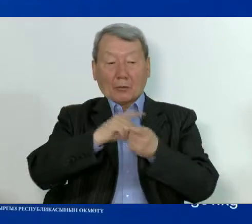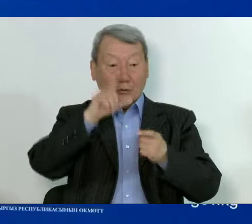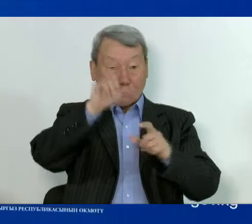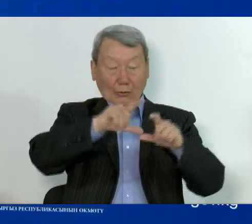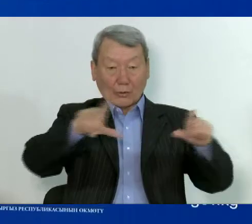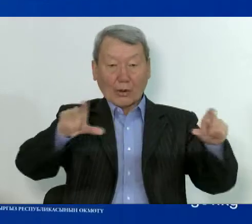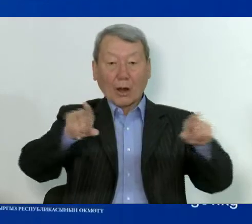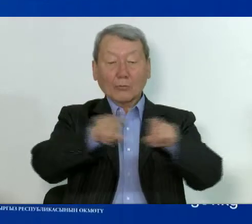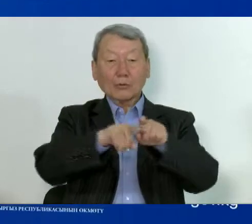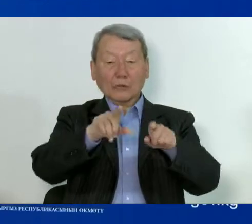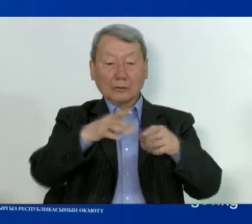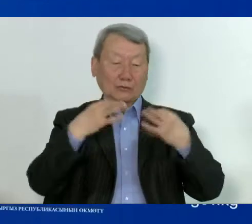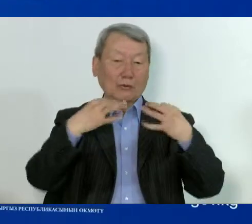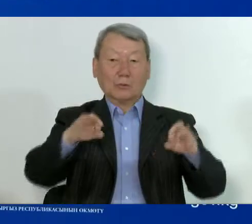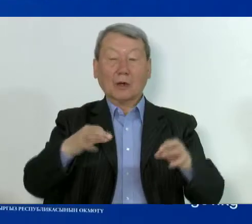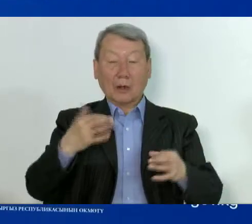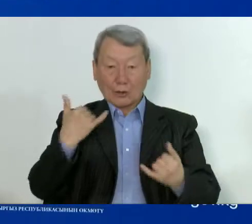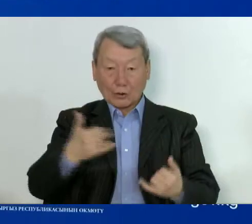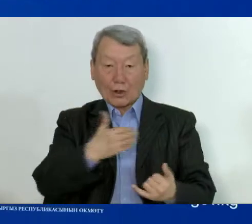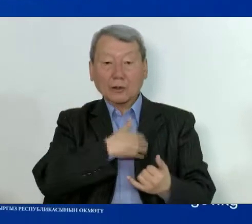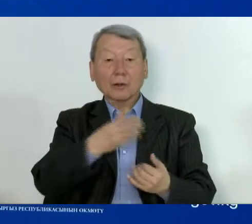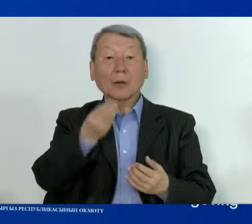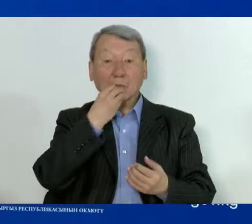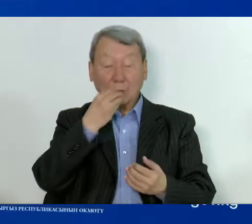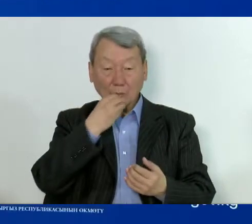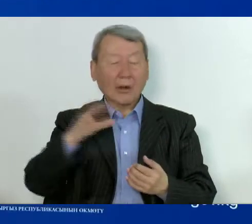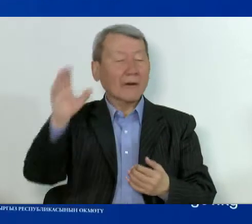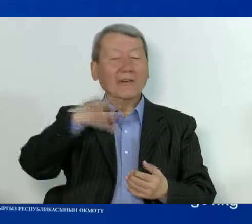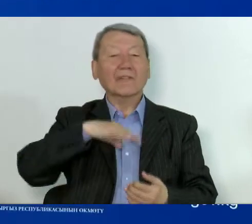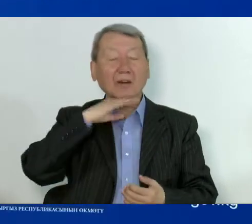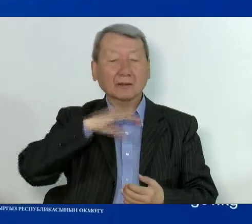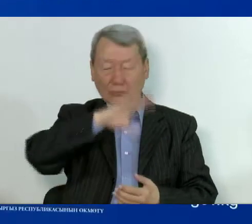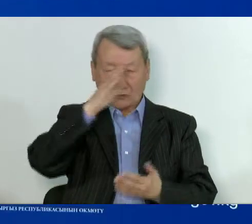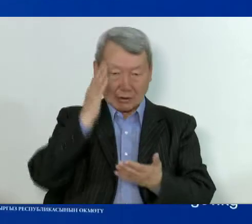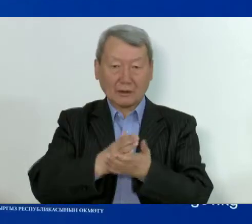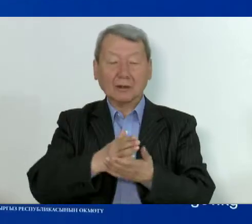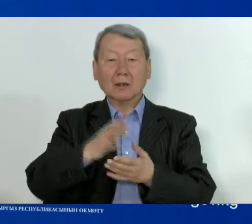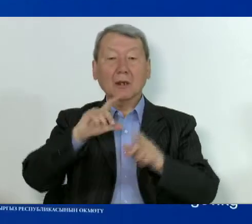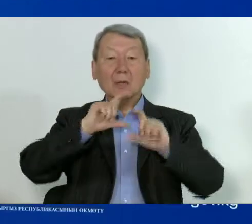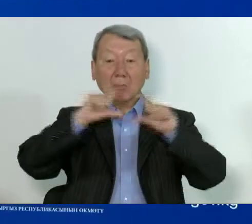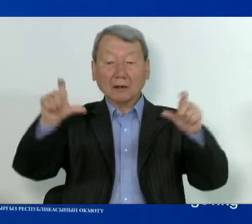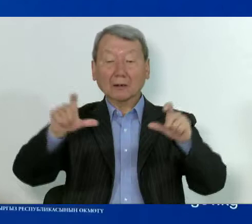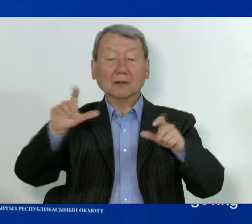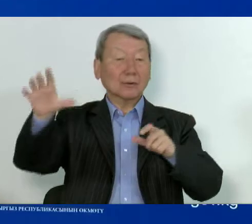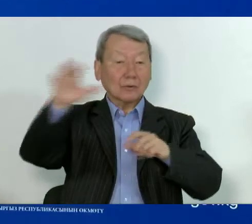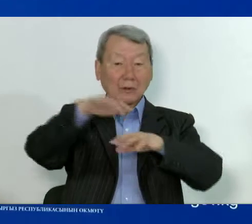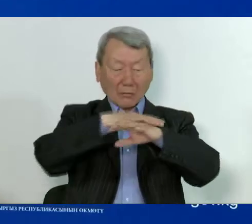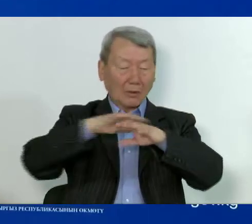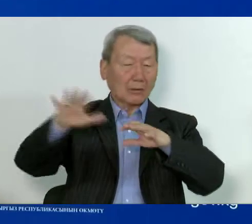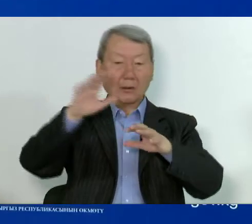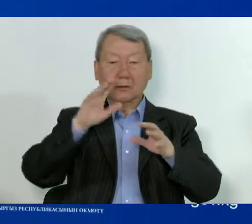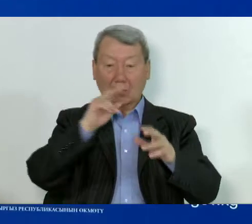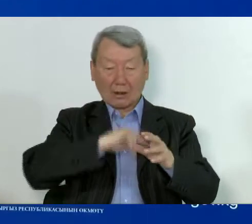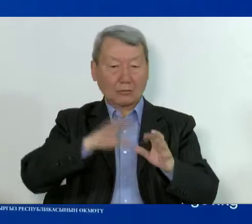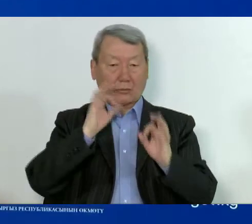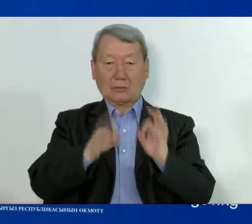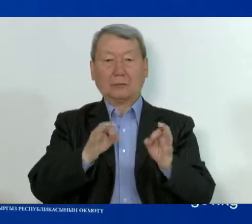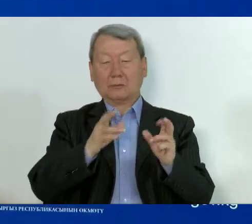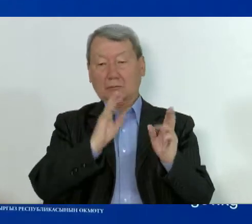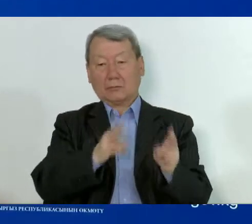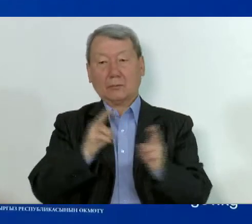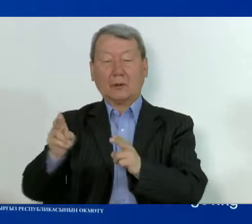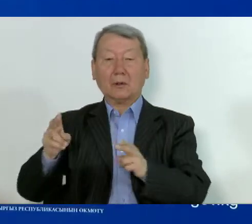и торговцам рыночную свободу. Отмечу, продуктов питания хватит всем. Продовольственные магазины, рынки работают в штатном